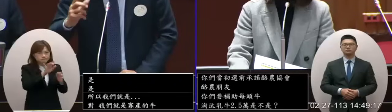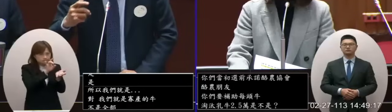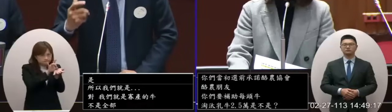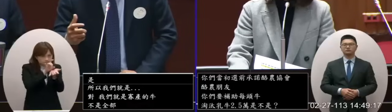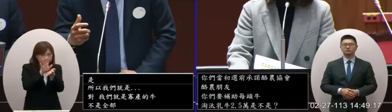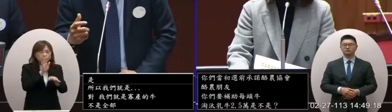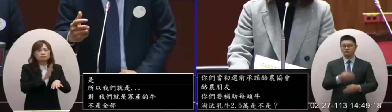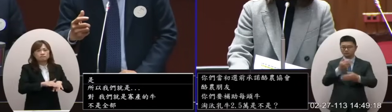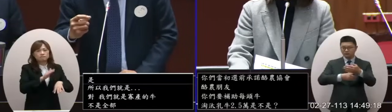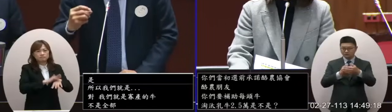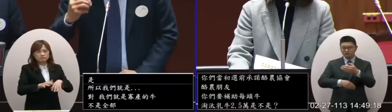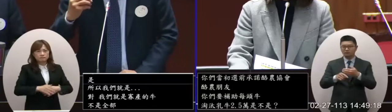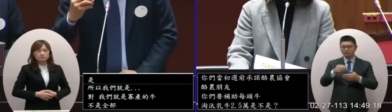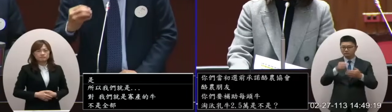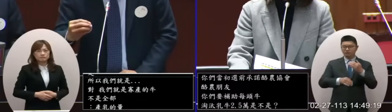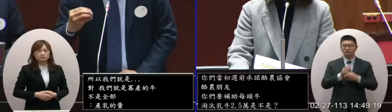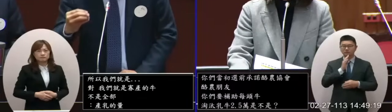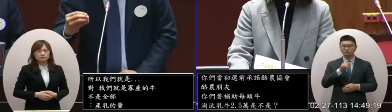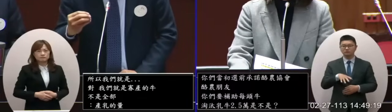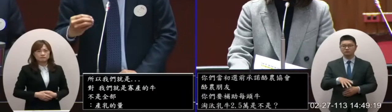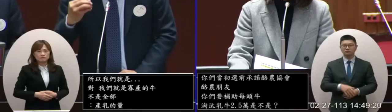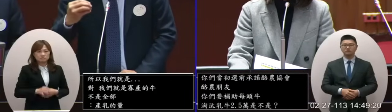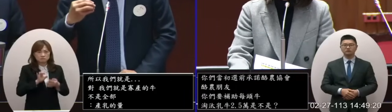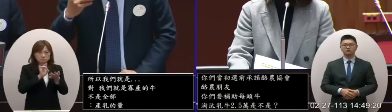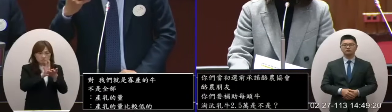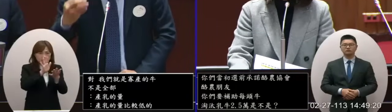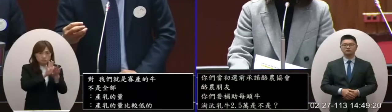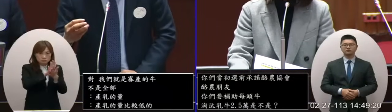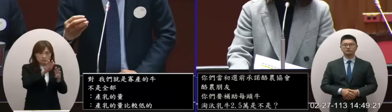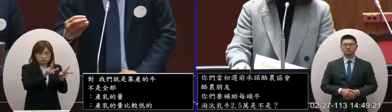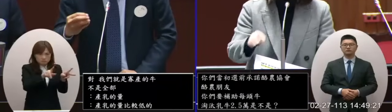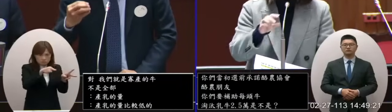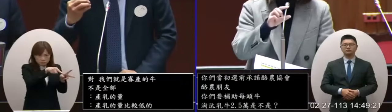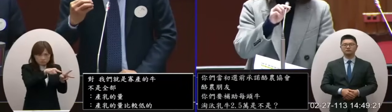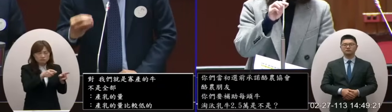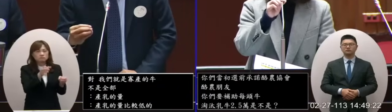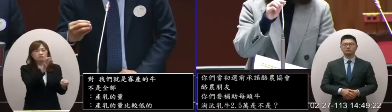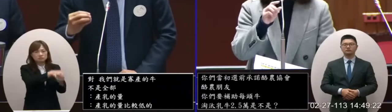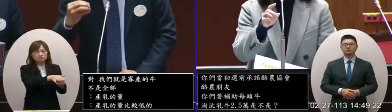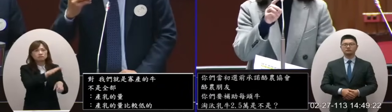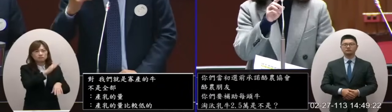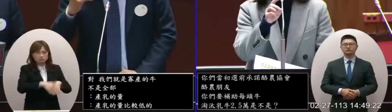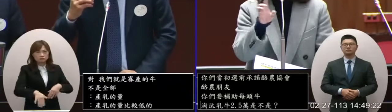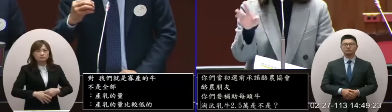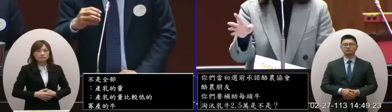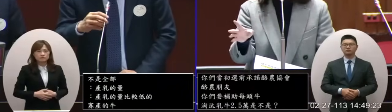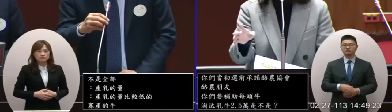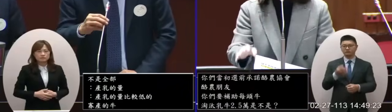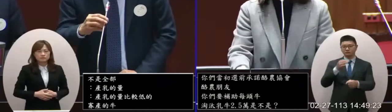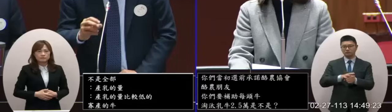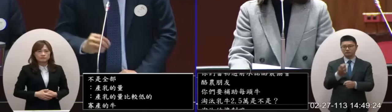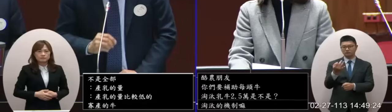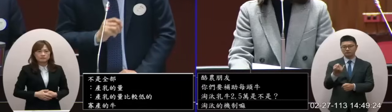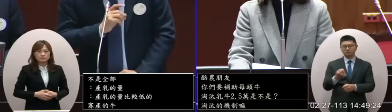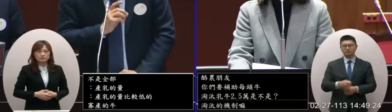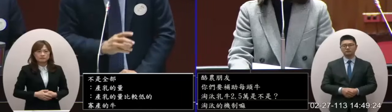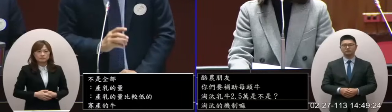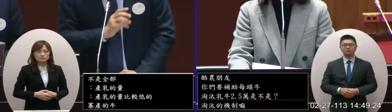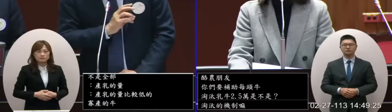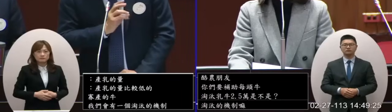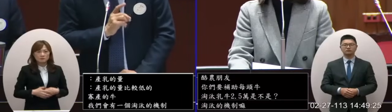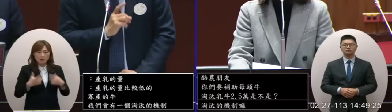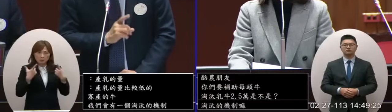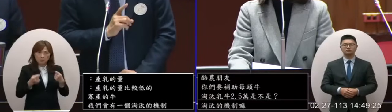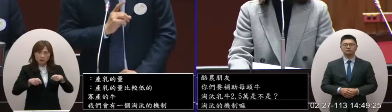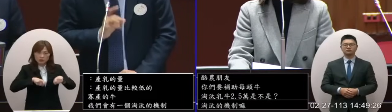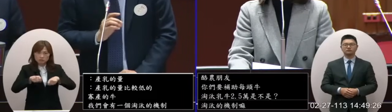制，对，有一个淘汰的机制。那淘汰部分我们会做一些补助。那同样的就是， 那补助是多少？ 我们现在原来规